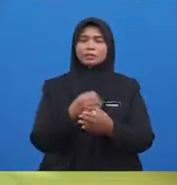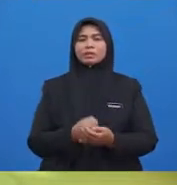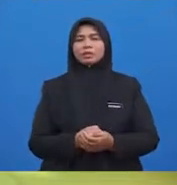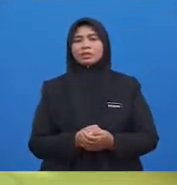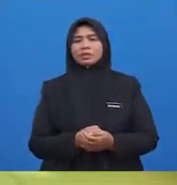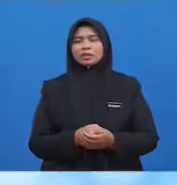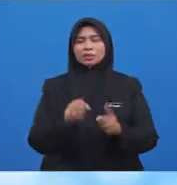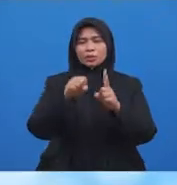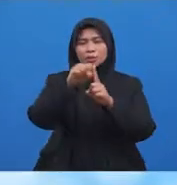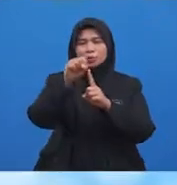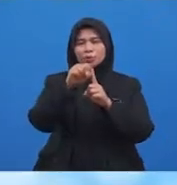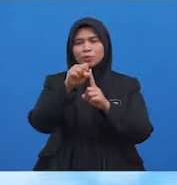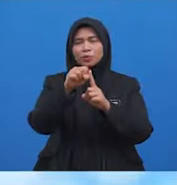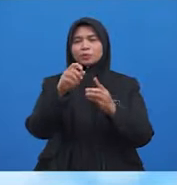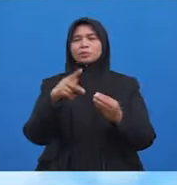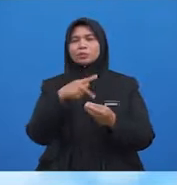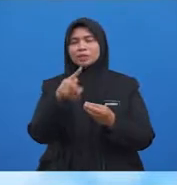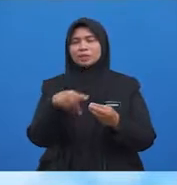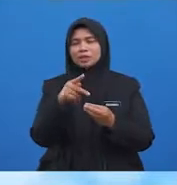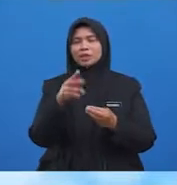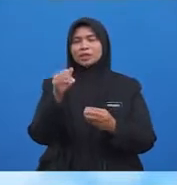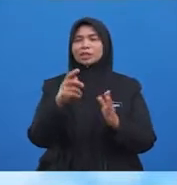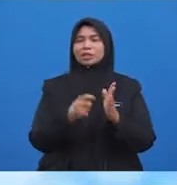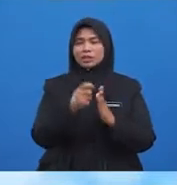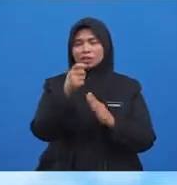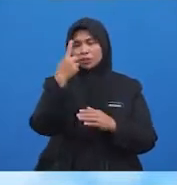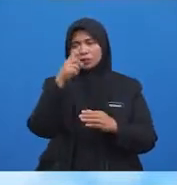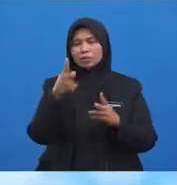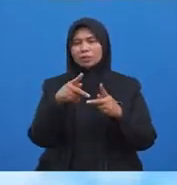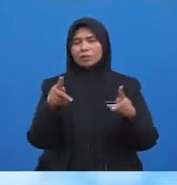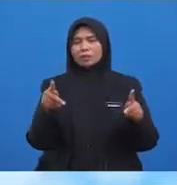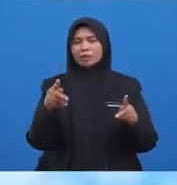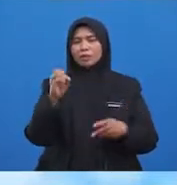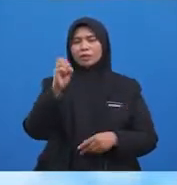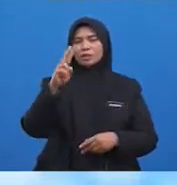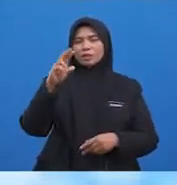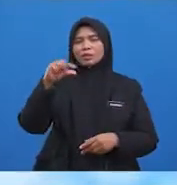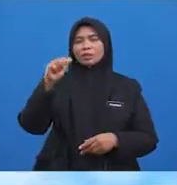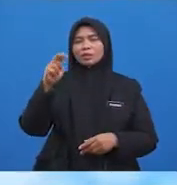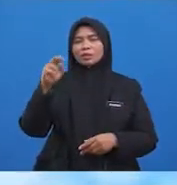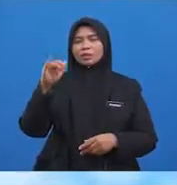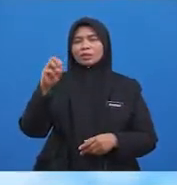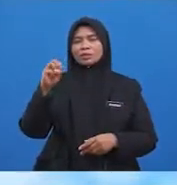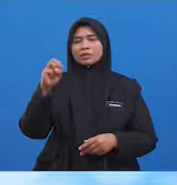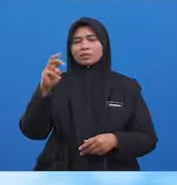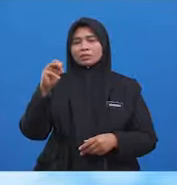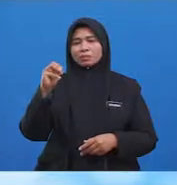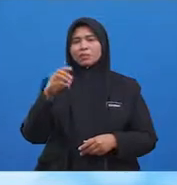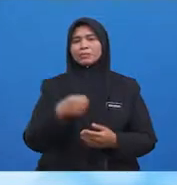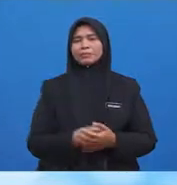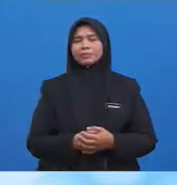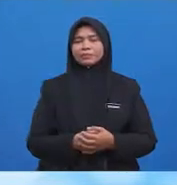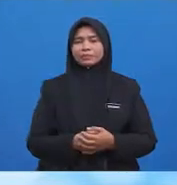optimum untuk berbagai organisme meneruskan kehidupan yang sejahtera di atas muka